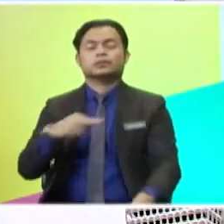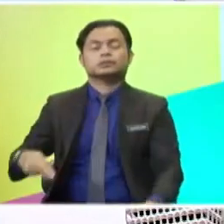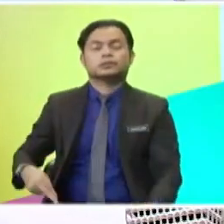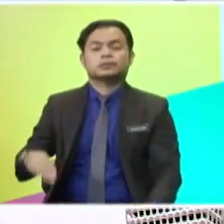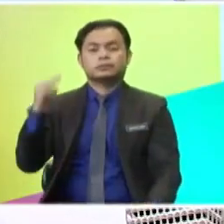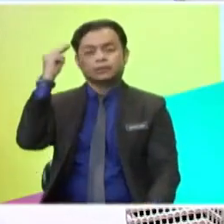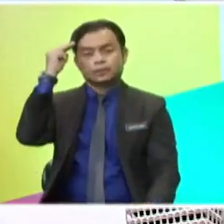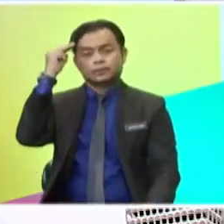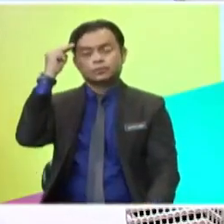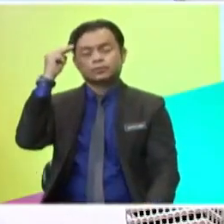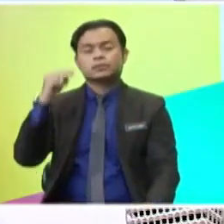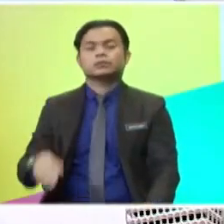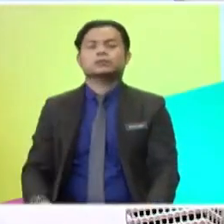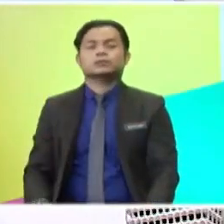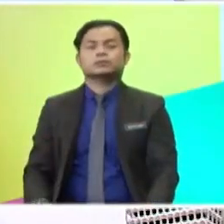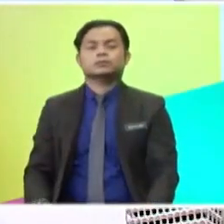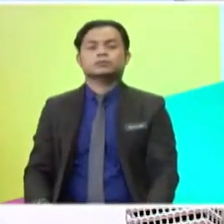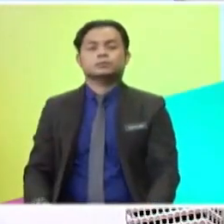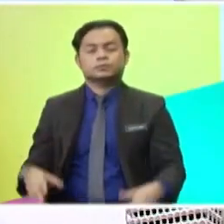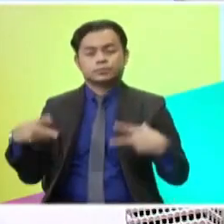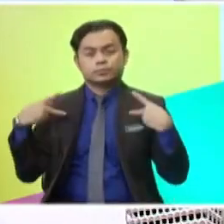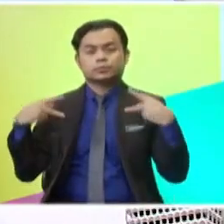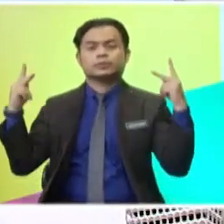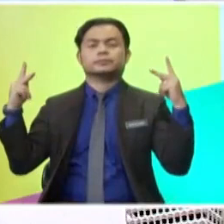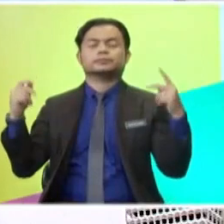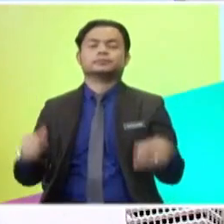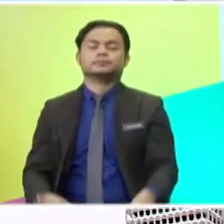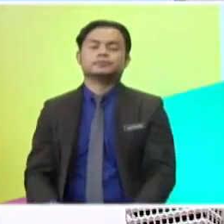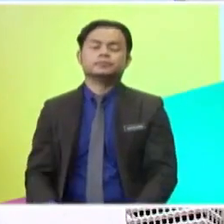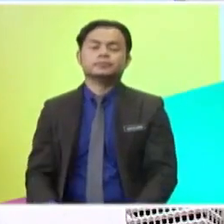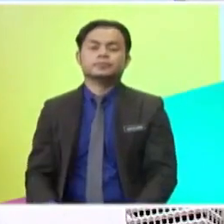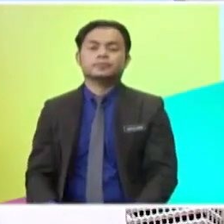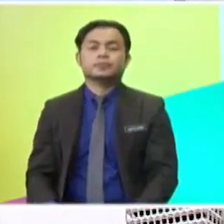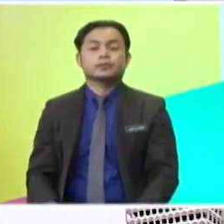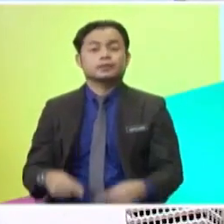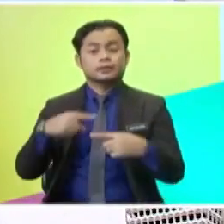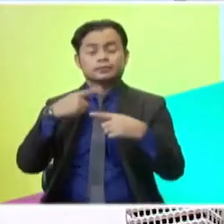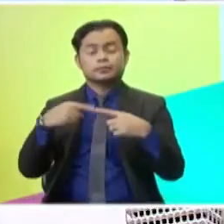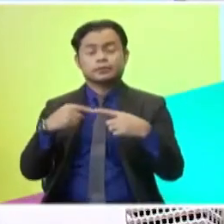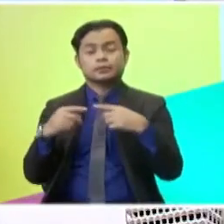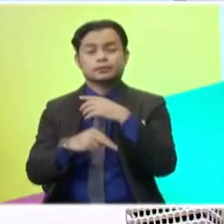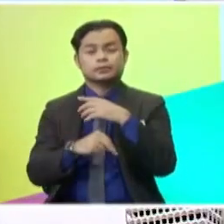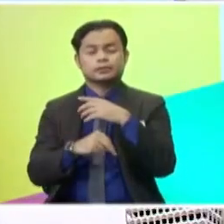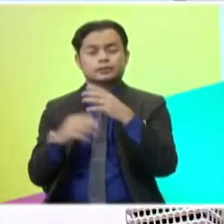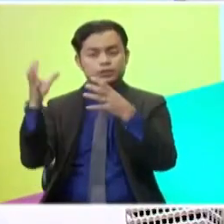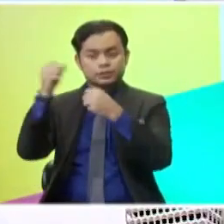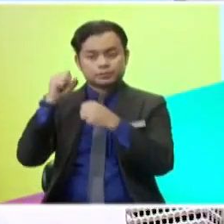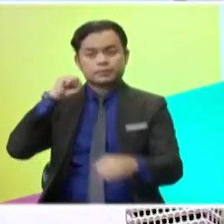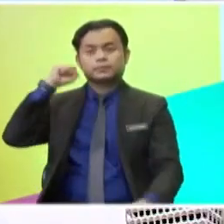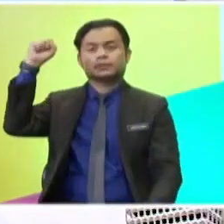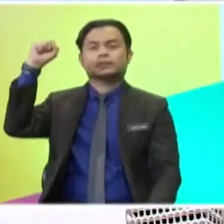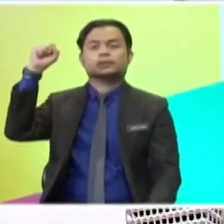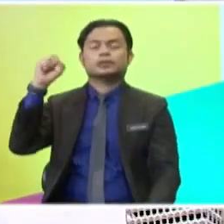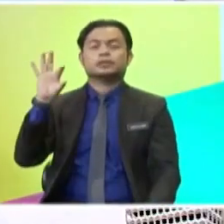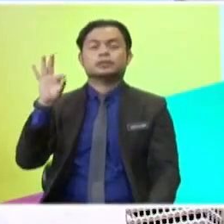raja berperlembagaan secara lebih meluas. Dan bila negara kita telah mencapai kemerdekaan 1957, kita telah mengamalkan